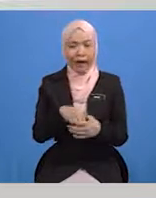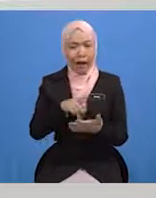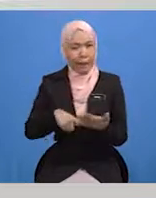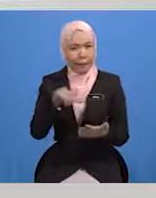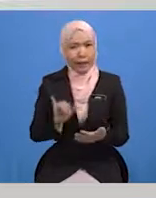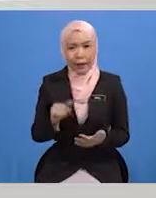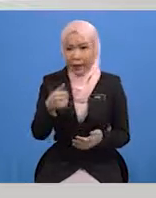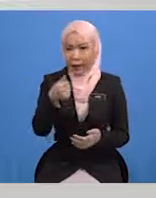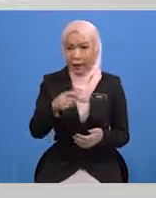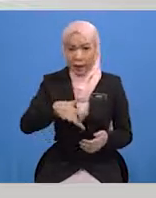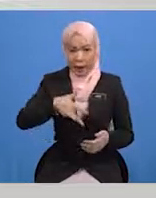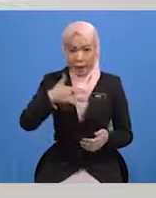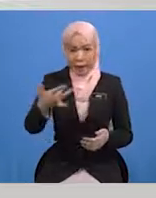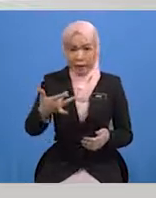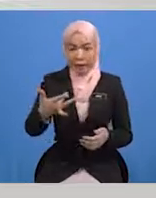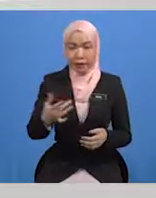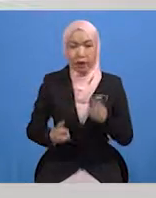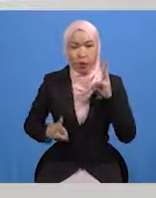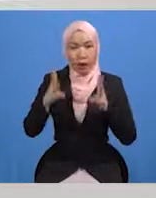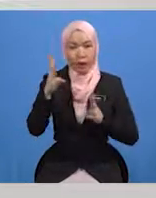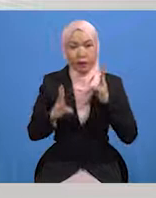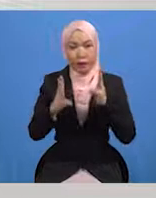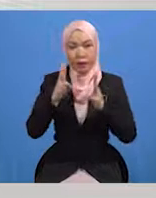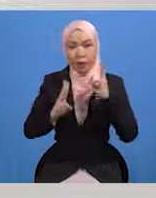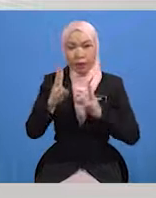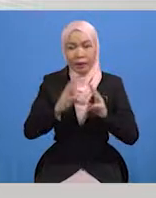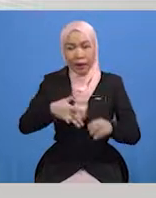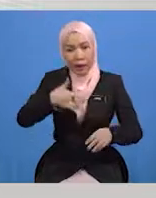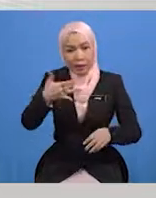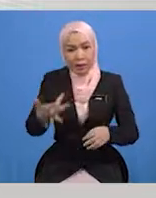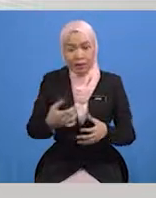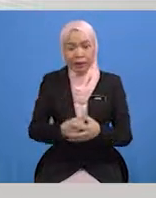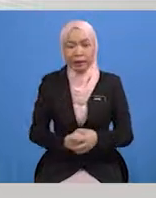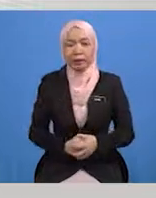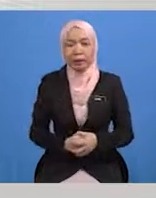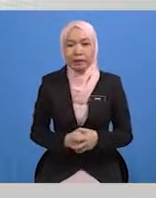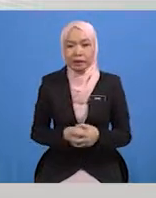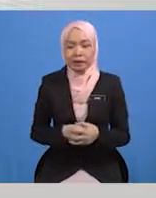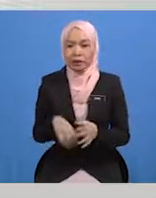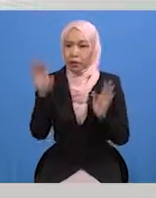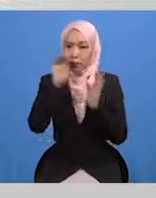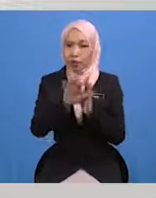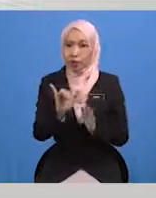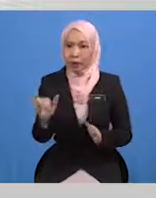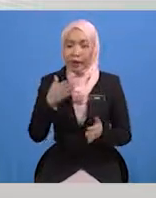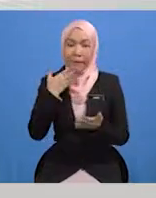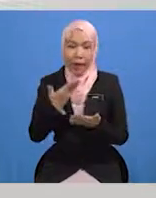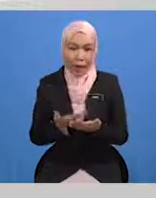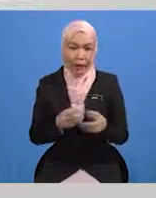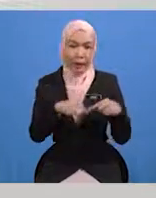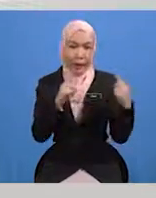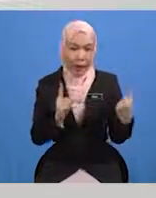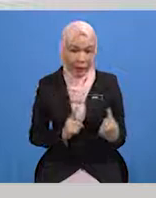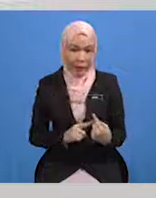oleh watak seperti seorang yang pemurah, baik hati, cerdik,